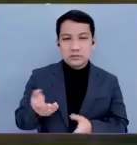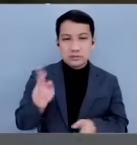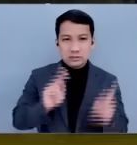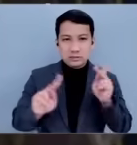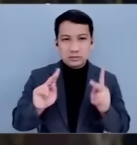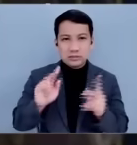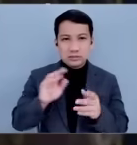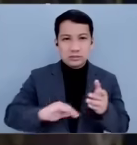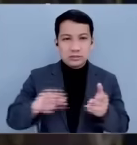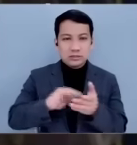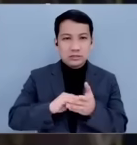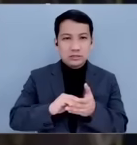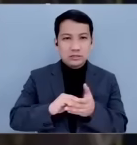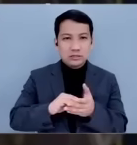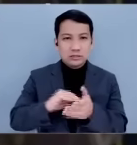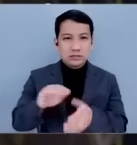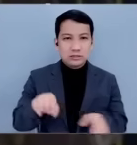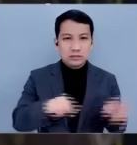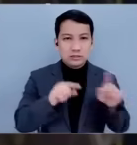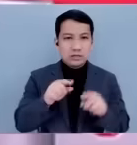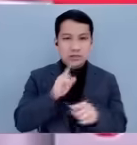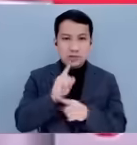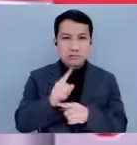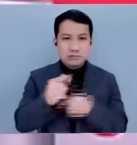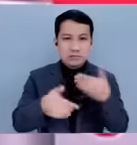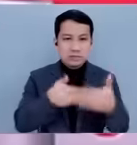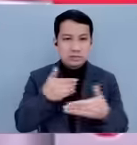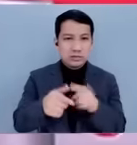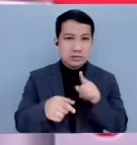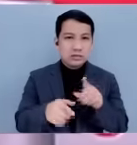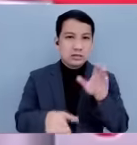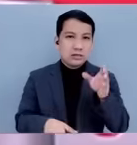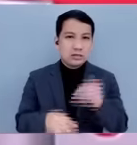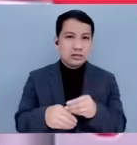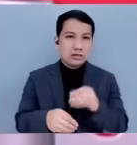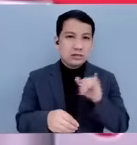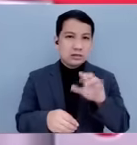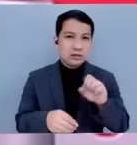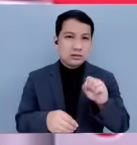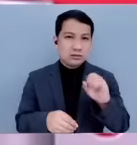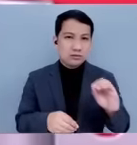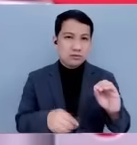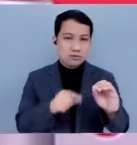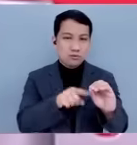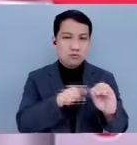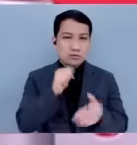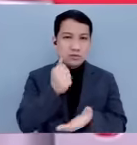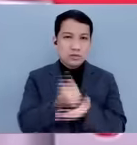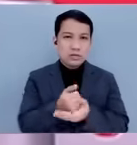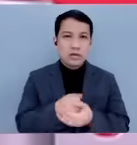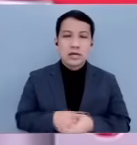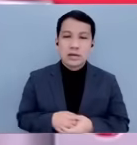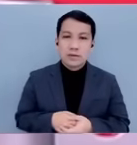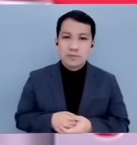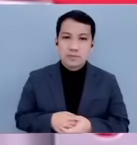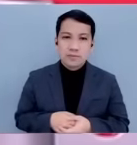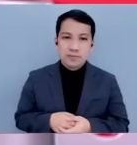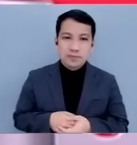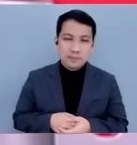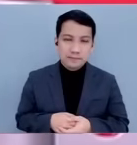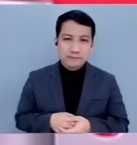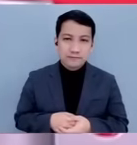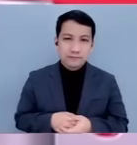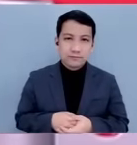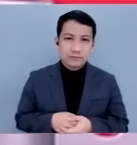draw procedure. Yung procedure namin ay ISO certified. And well, we cannot